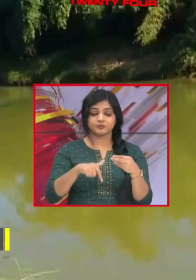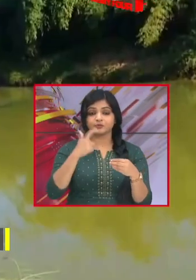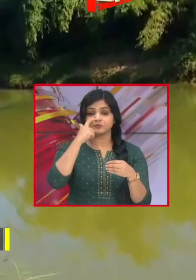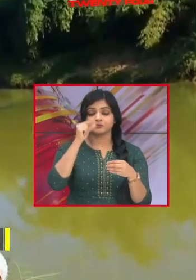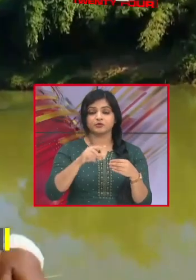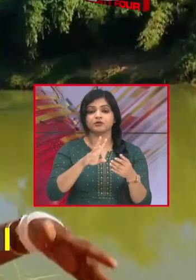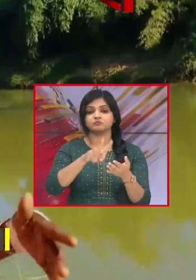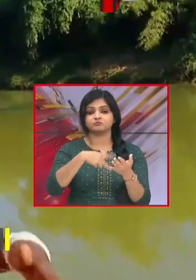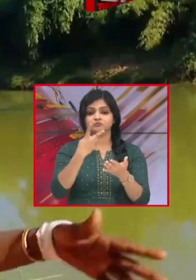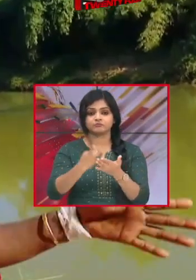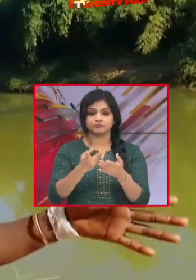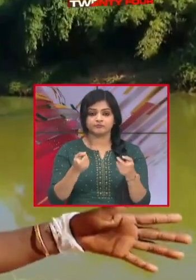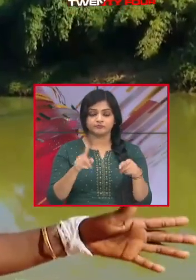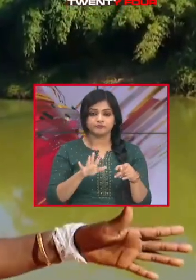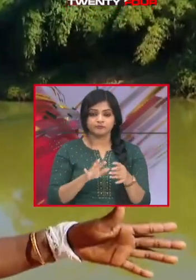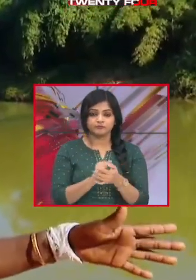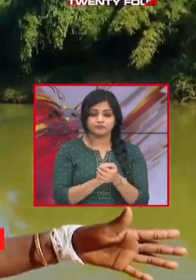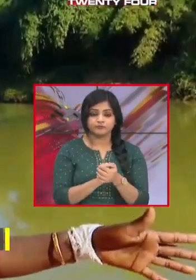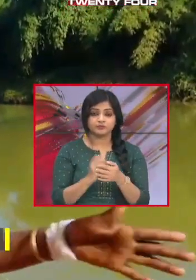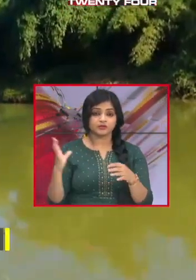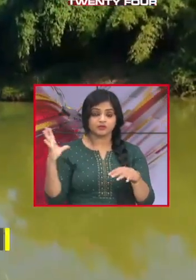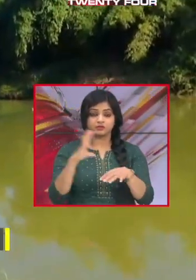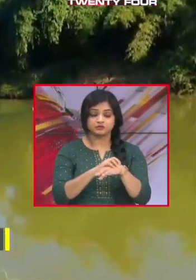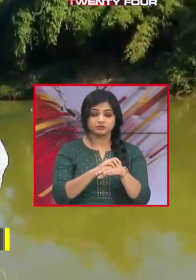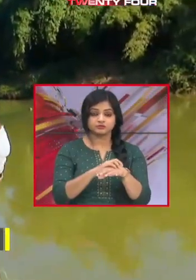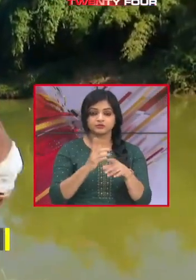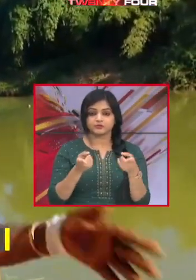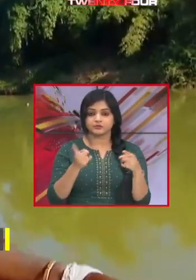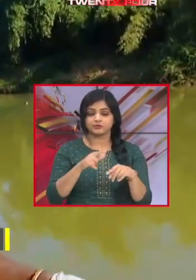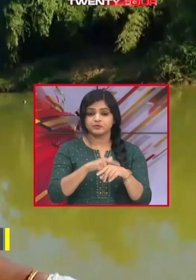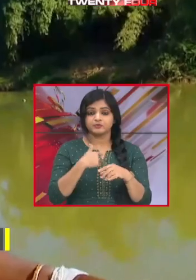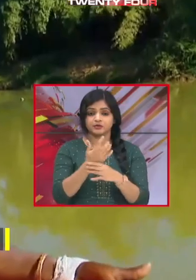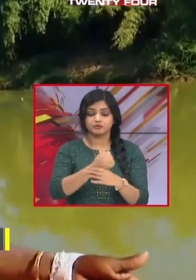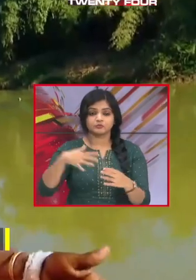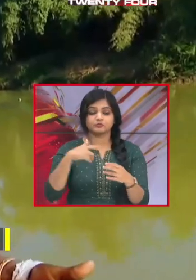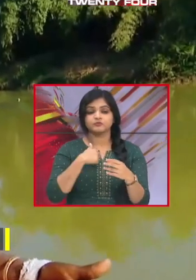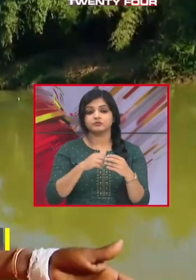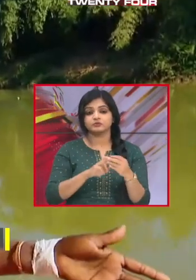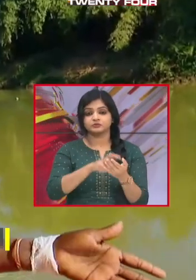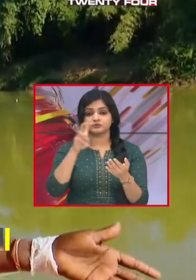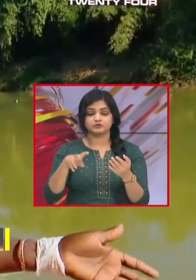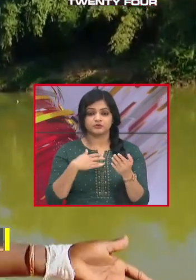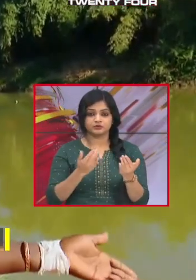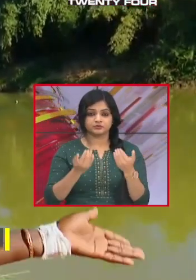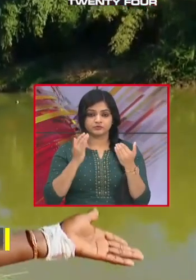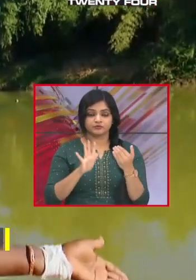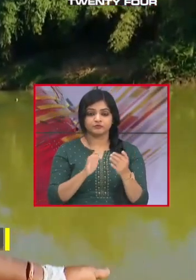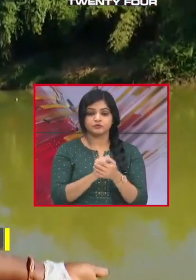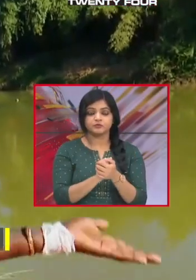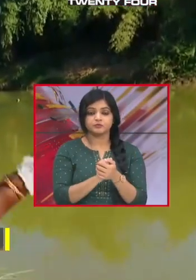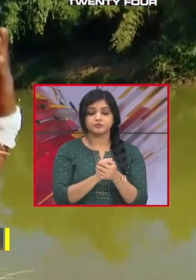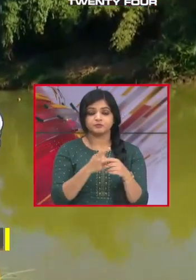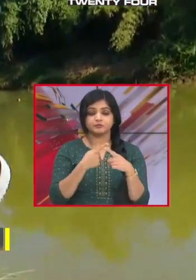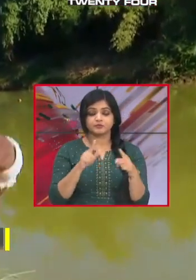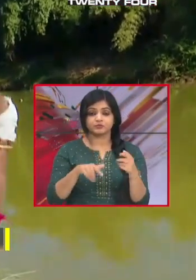വീണു. പിടി കടിച്ച പാടം തന്നെ ഞാൻ പെട്ടെന്ന് കൈ കുതറിയിട്ട് ഇങ്ങോട്ട് മേലോട്ട് ചാടി. പക്ഷേ അപ്പം